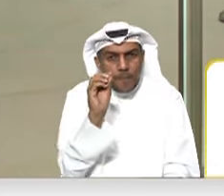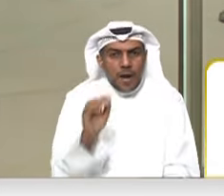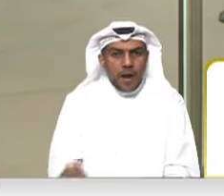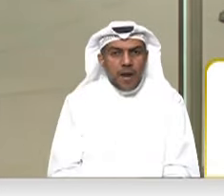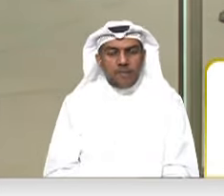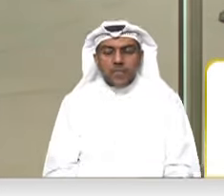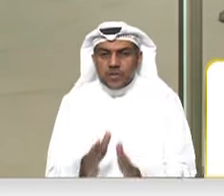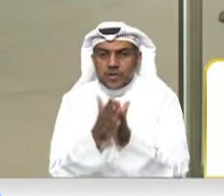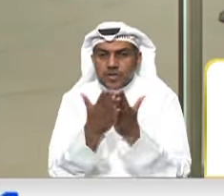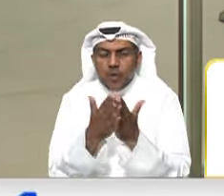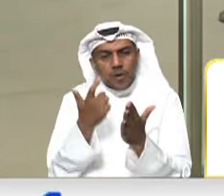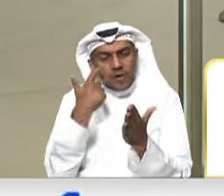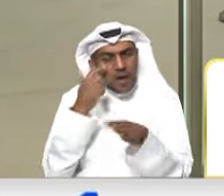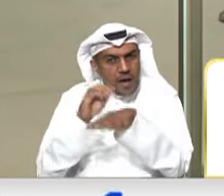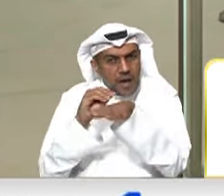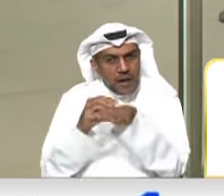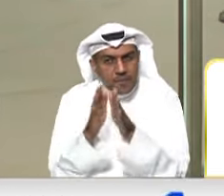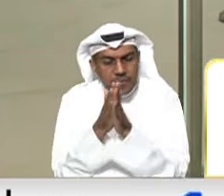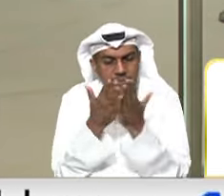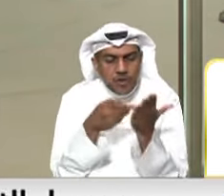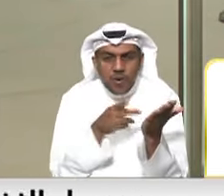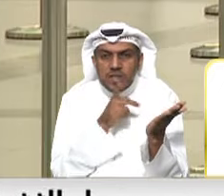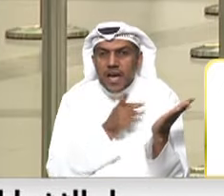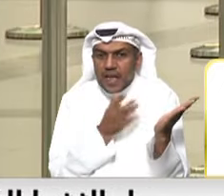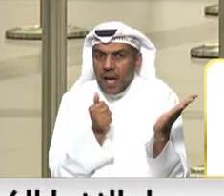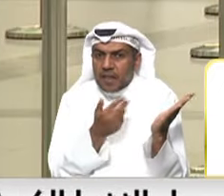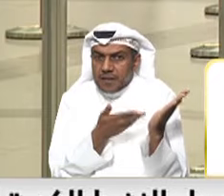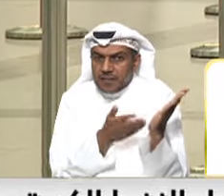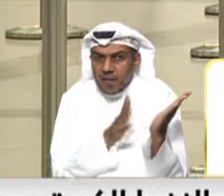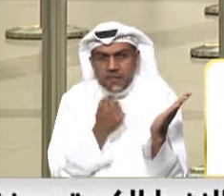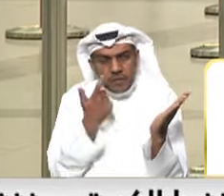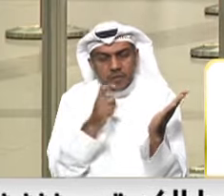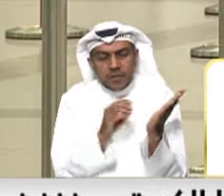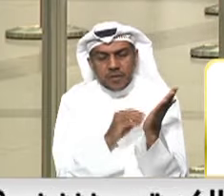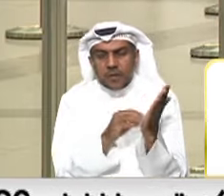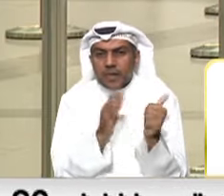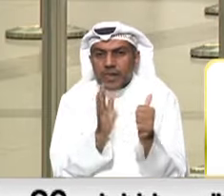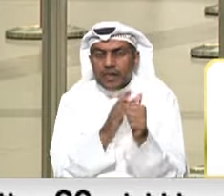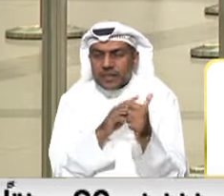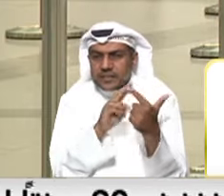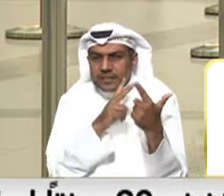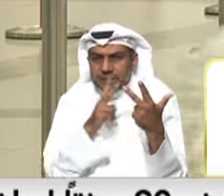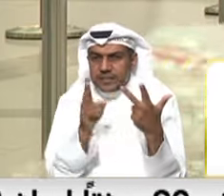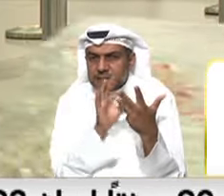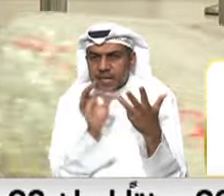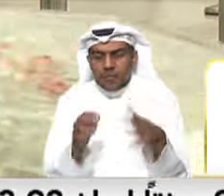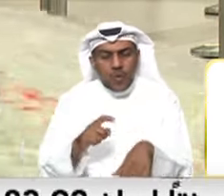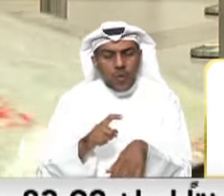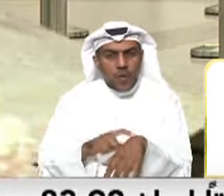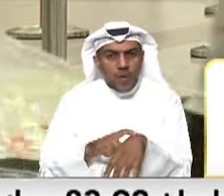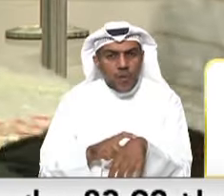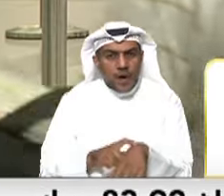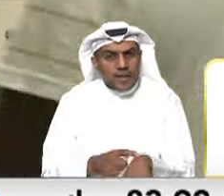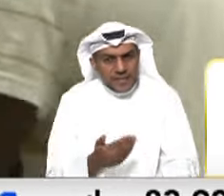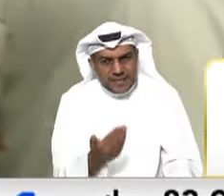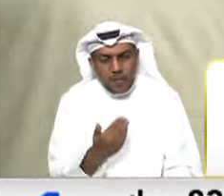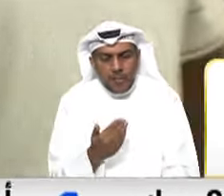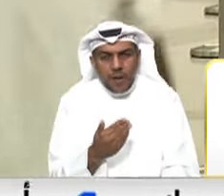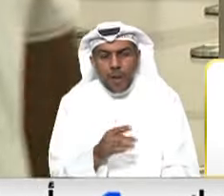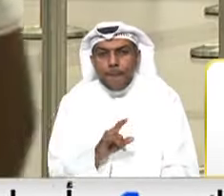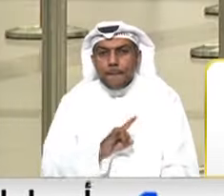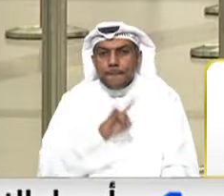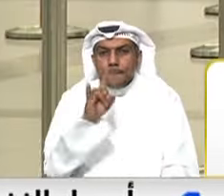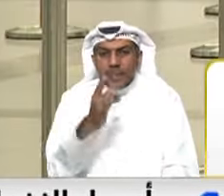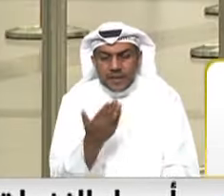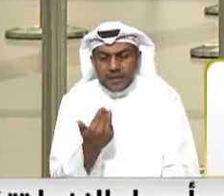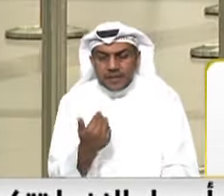صلاحيات الجواز والحجوز الصحيحة لرحلاته مع توصول المطار في وقت، يعطي نفسه وقت مبكر